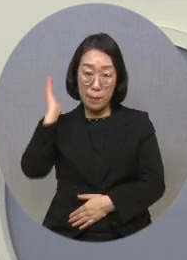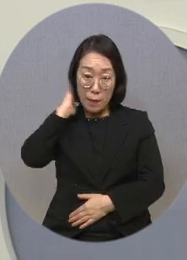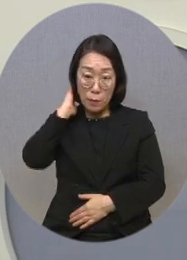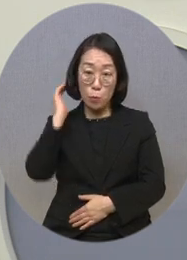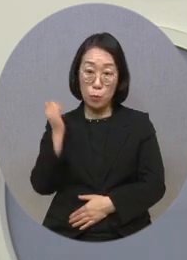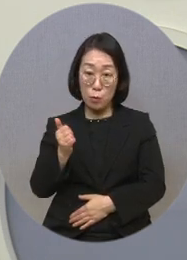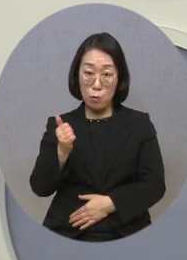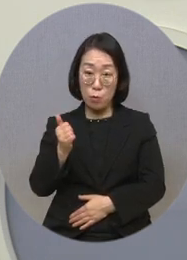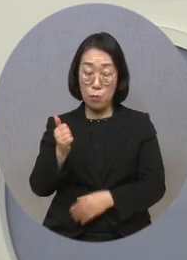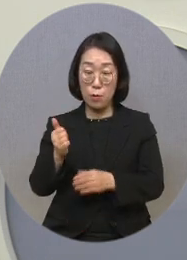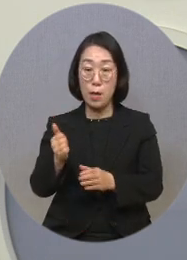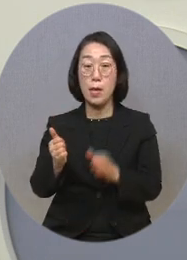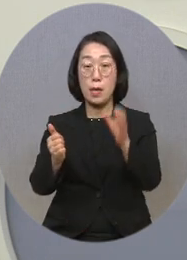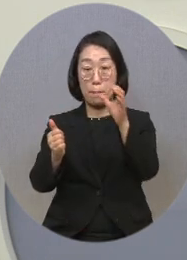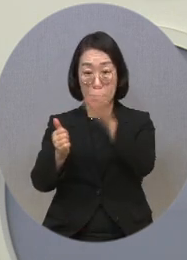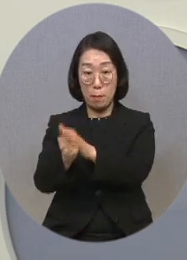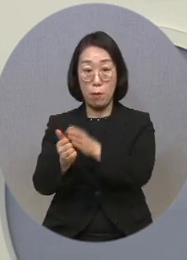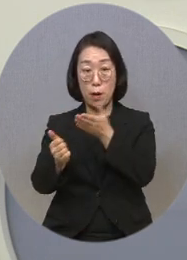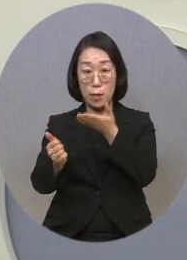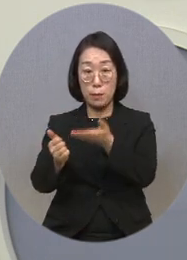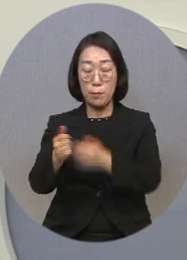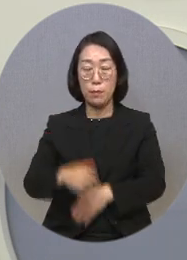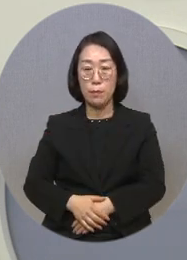대통령이 되시는 대권자는